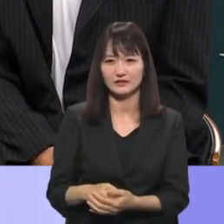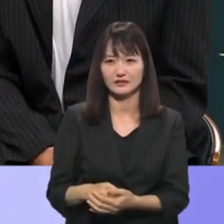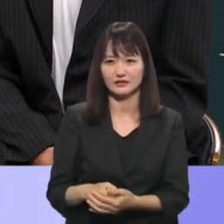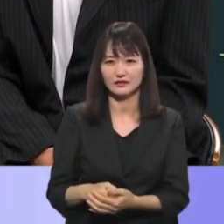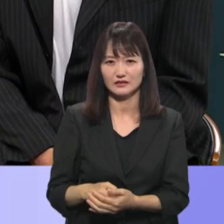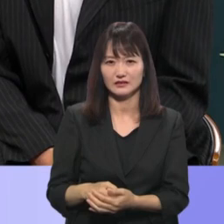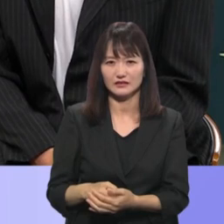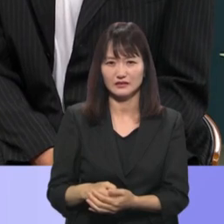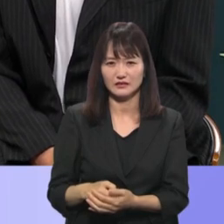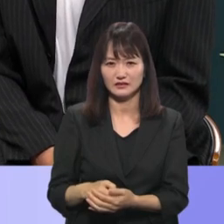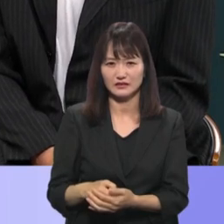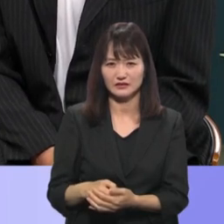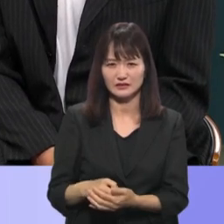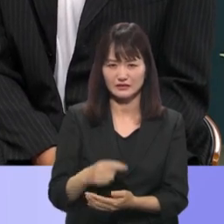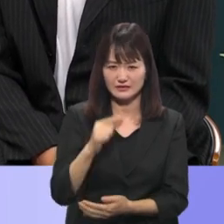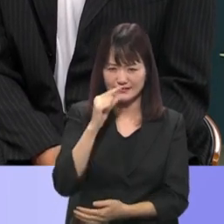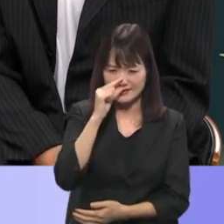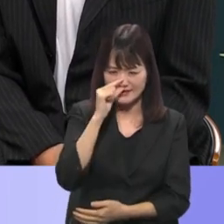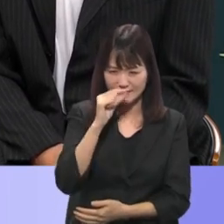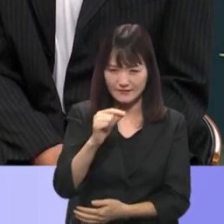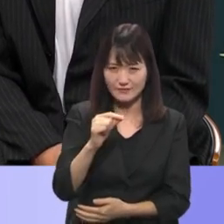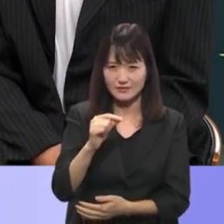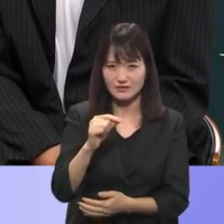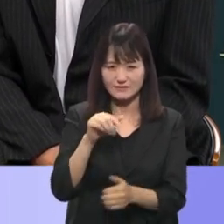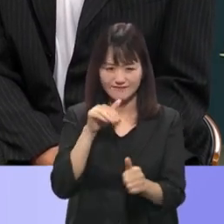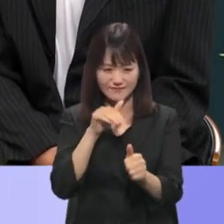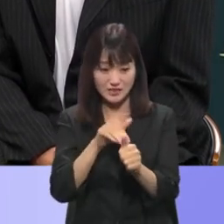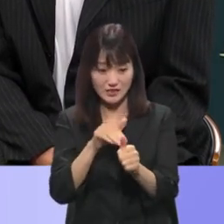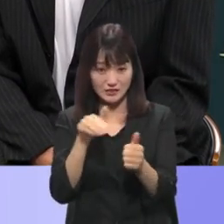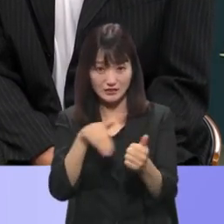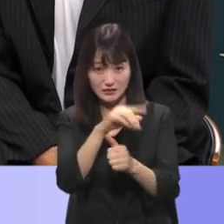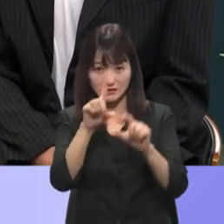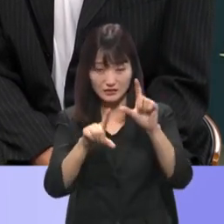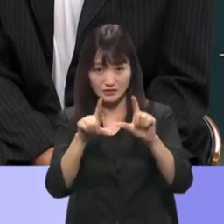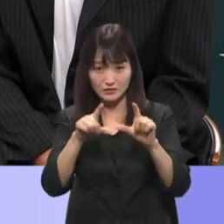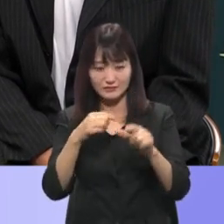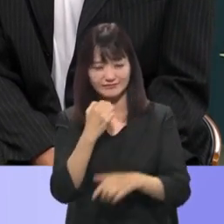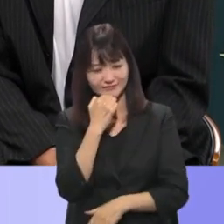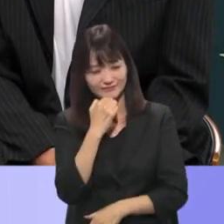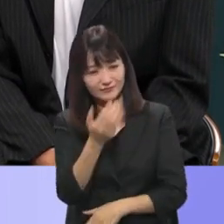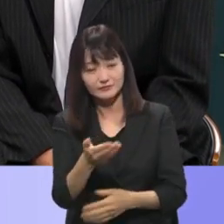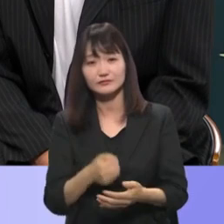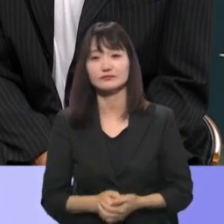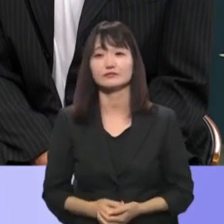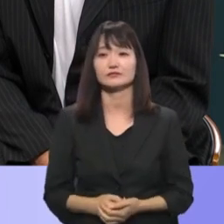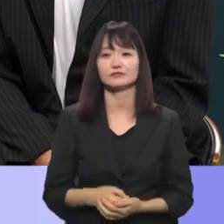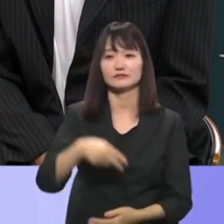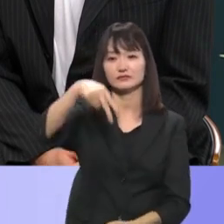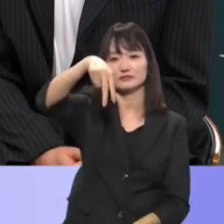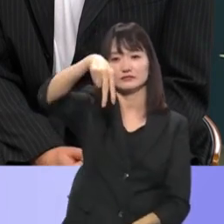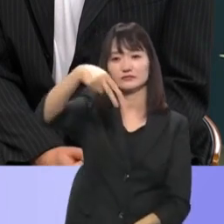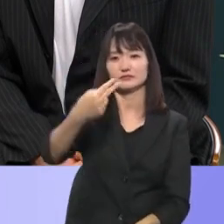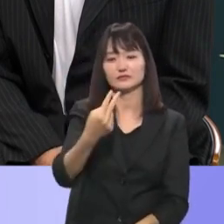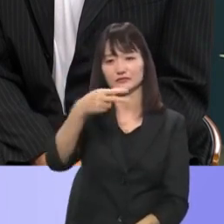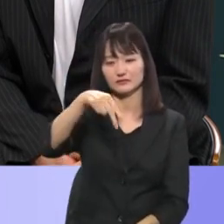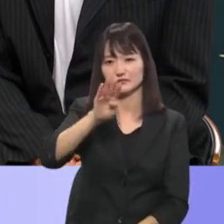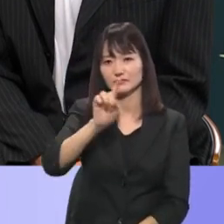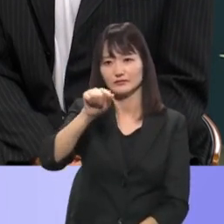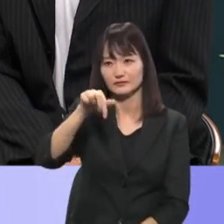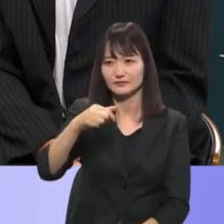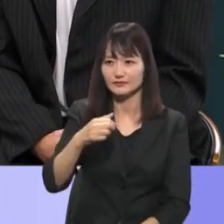상황을 유도해서 웃음을 주는 경우도 있는데 숏박스에 개그를 보면 마음이 편안하다